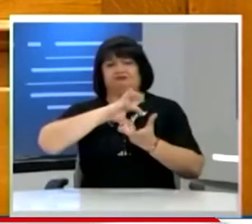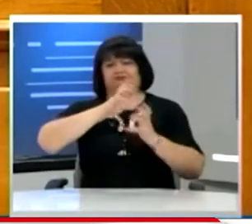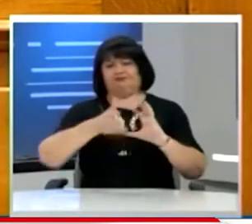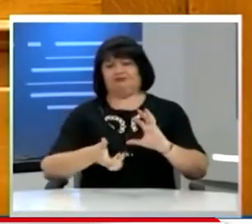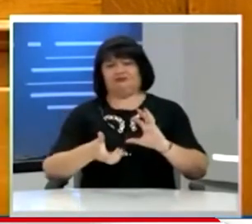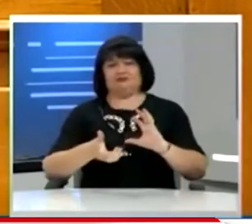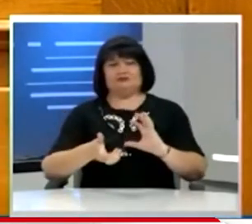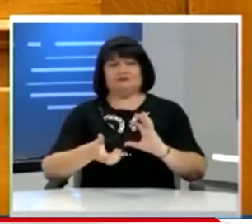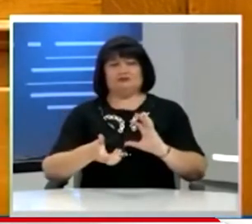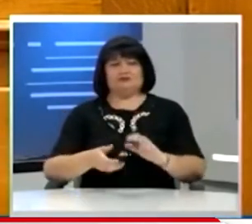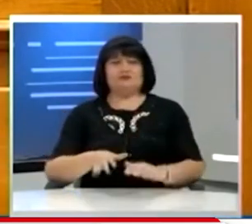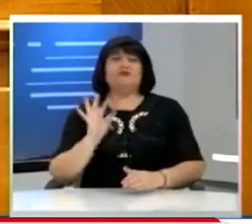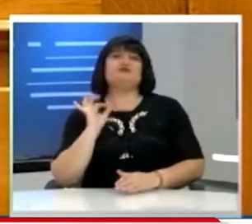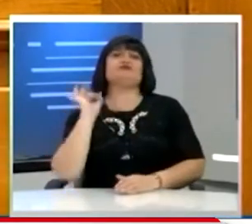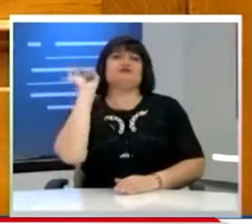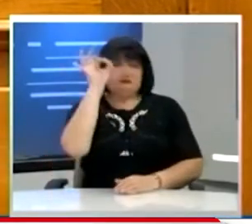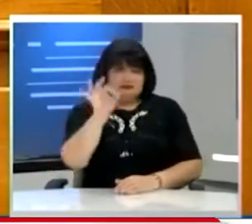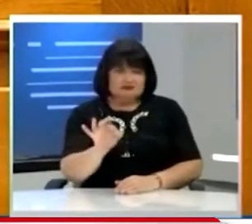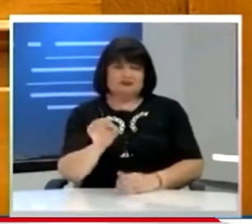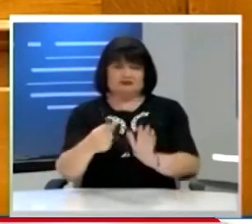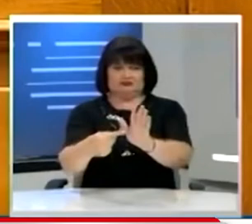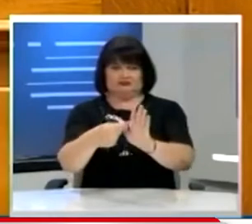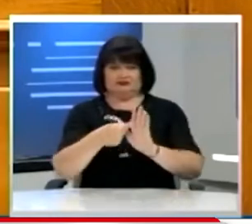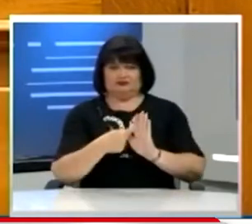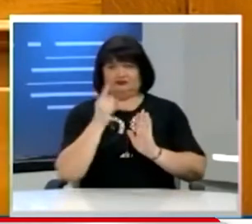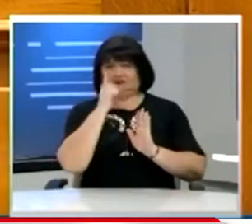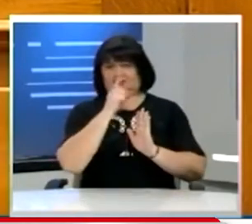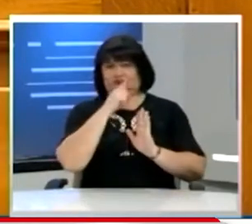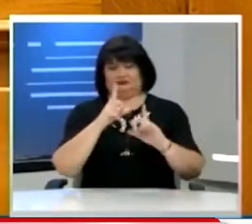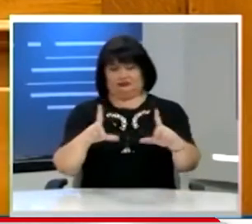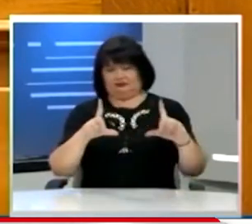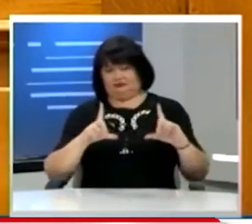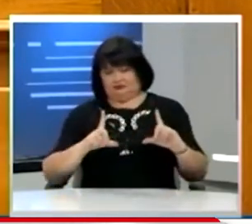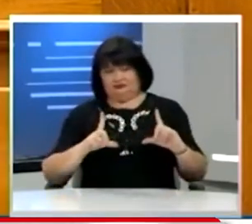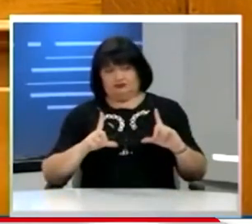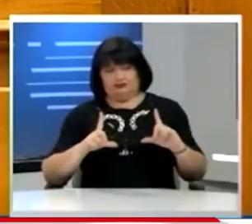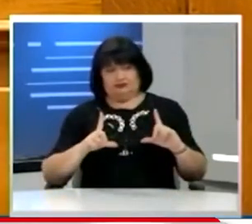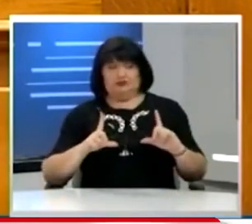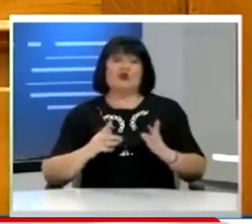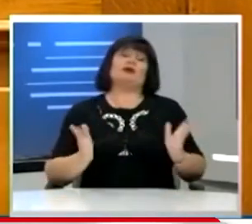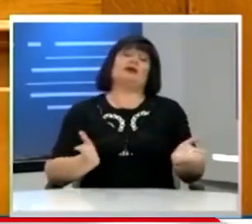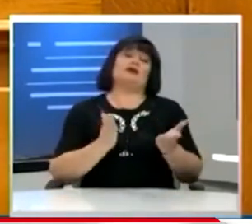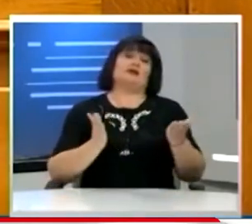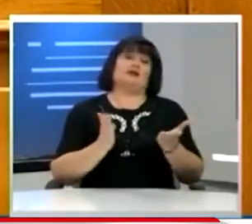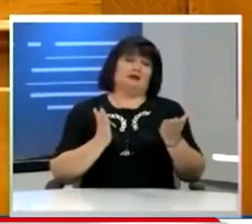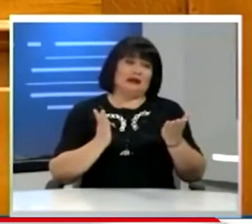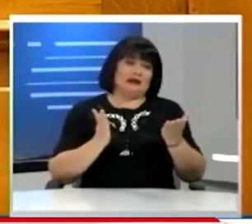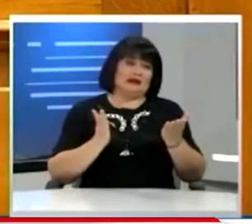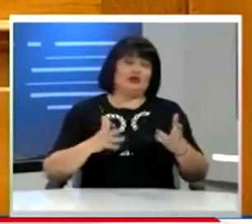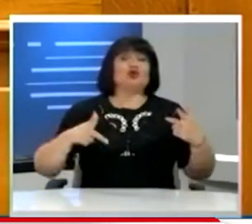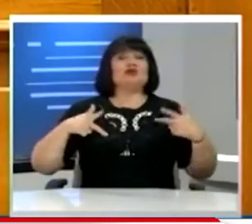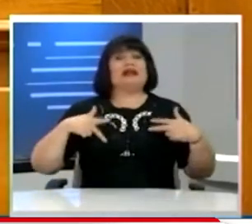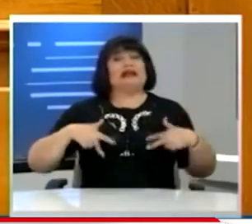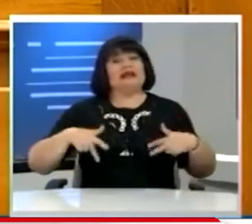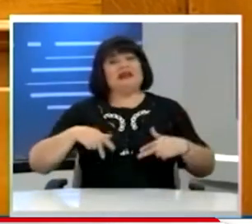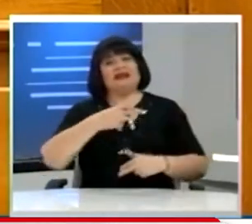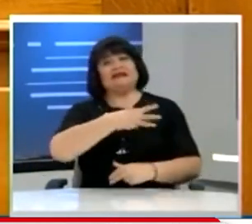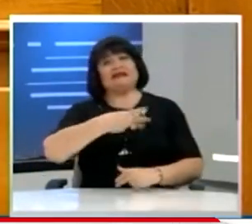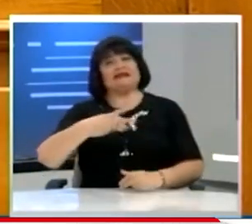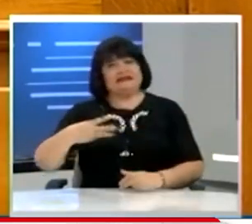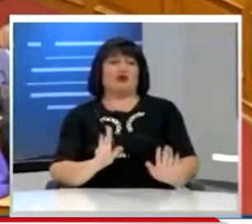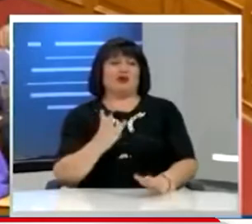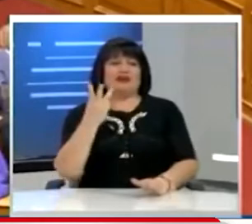λόγο ο πρόεδρος του ΣΥΡΙΖΑ, Αλέξης Τσίπρας, από το βήμα της Βουλής. Στοχοποιήσατε ανθρώπους για να δημιουργήσετε την εντύπωση ότι ο ΣΥΡΙΖΑ είχε φέρει